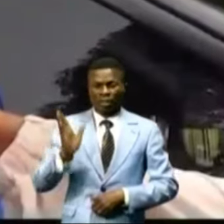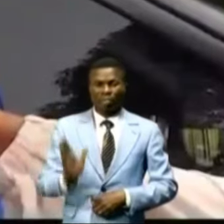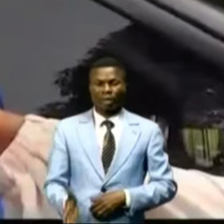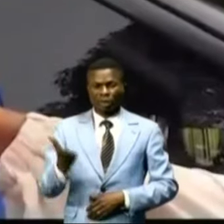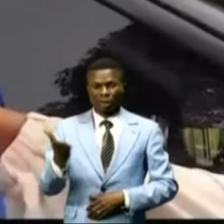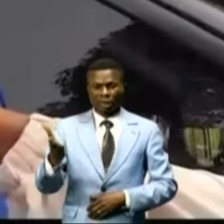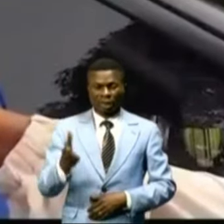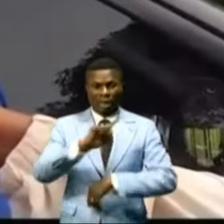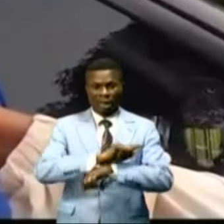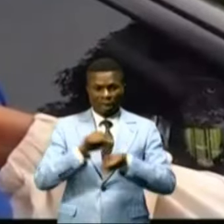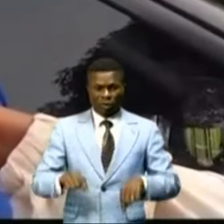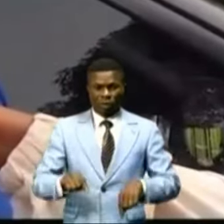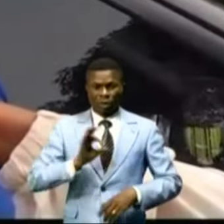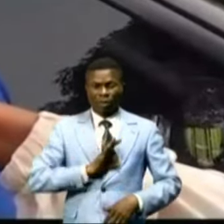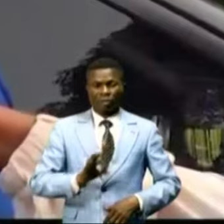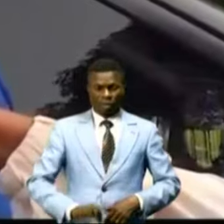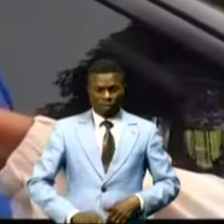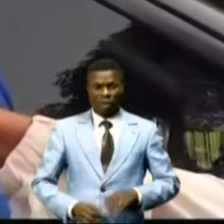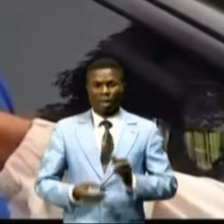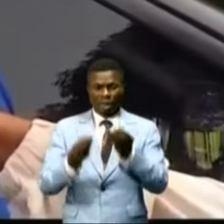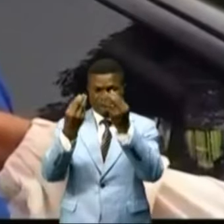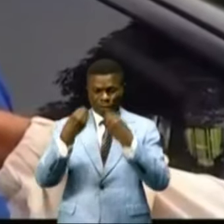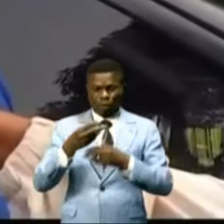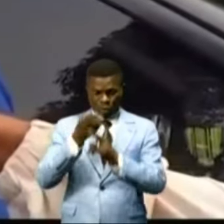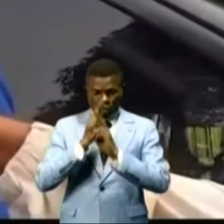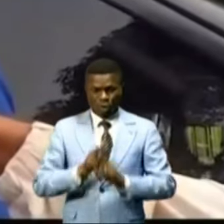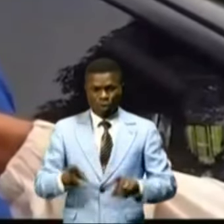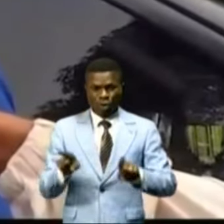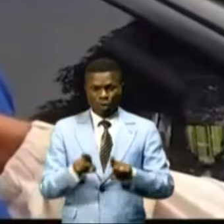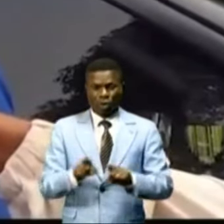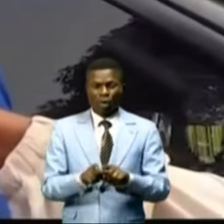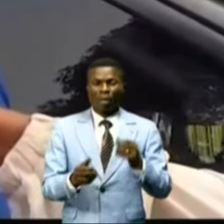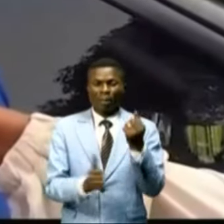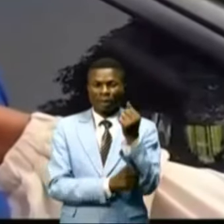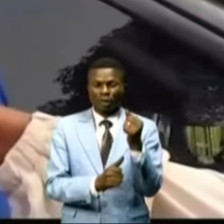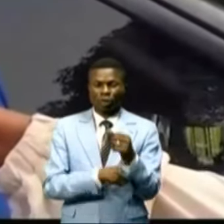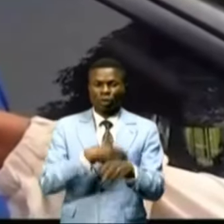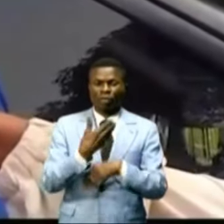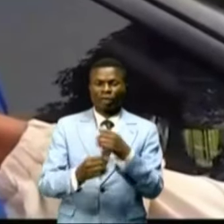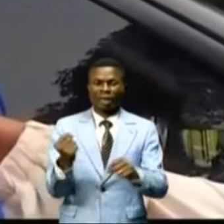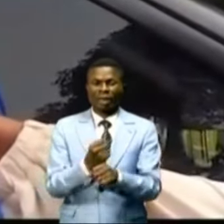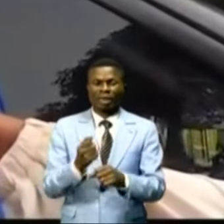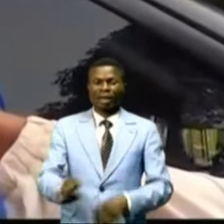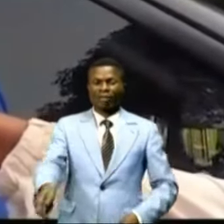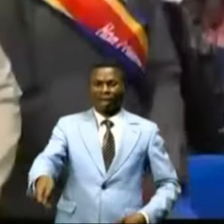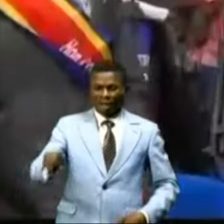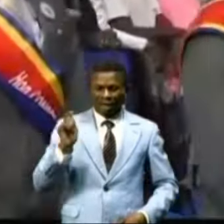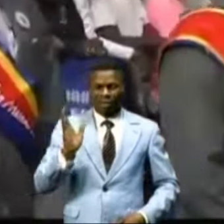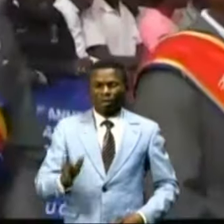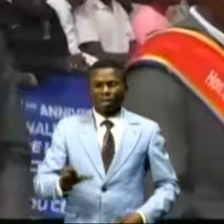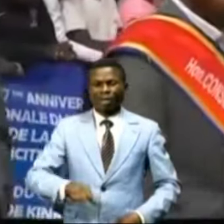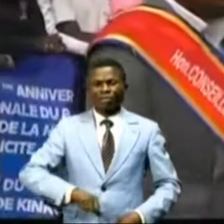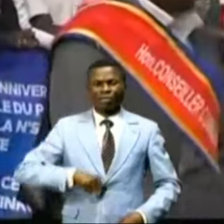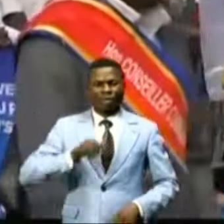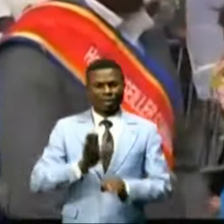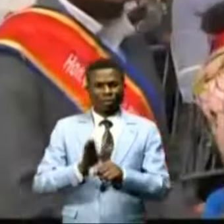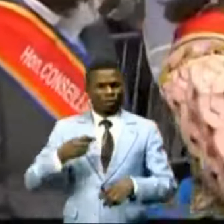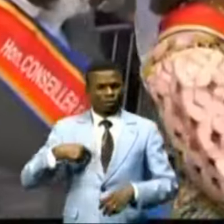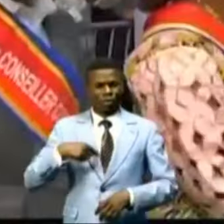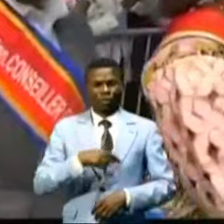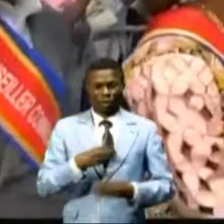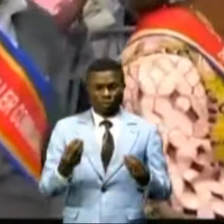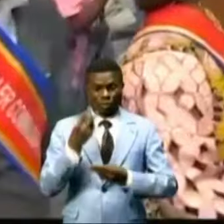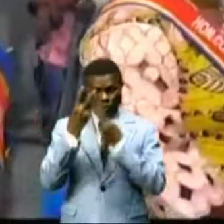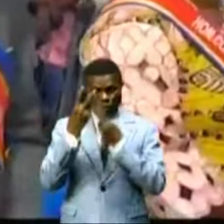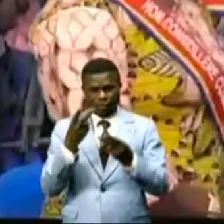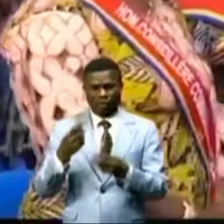Félix Tshisekedi, nous a fait honneur. Nous, étant les natifs de Kinkole, nous en sommes fiers. Et nous lui promettons que nous allons le